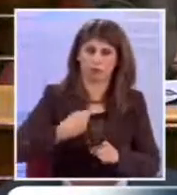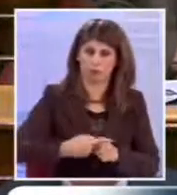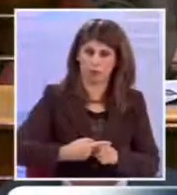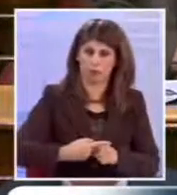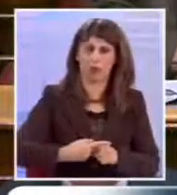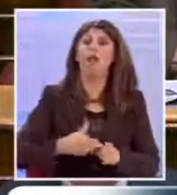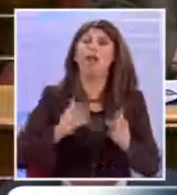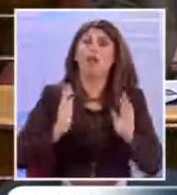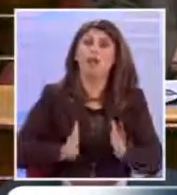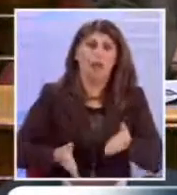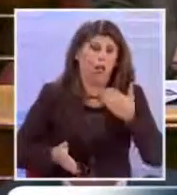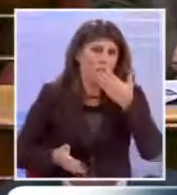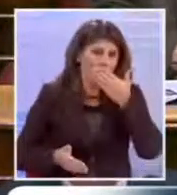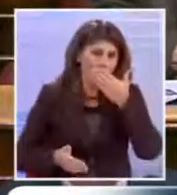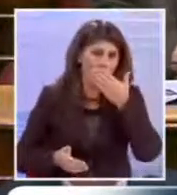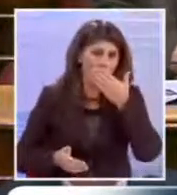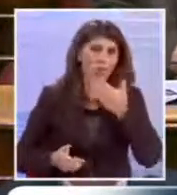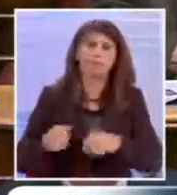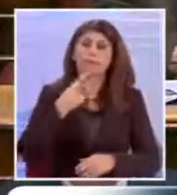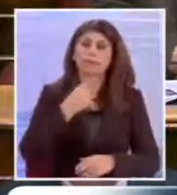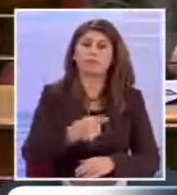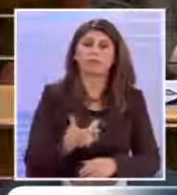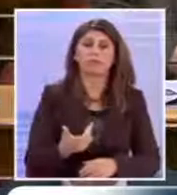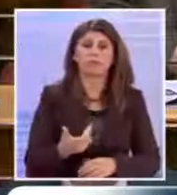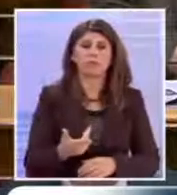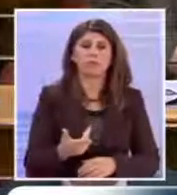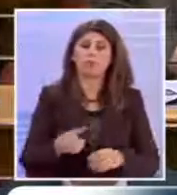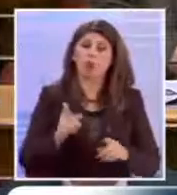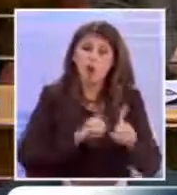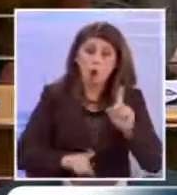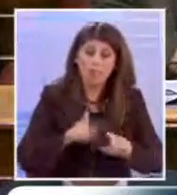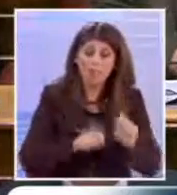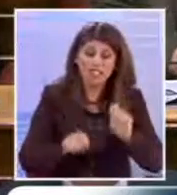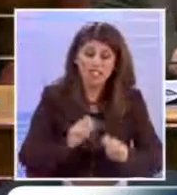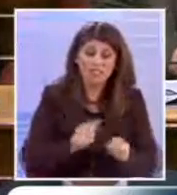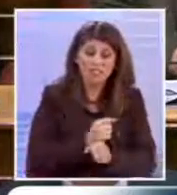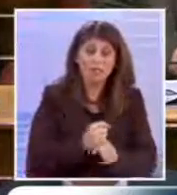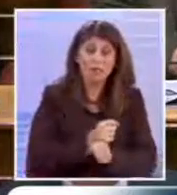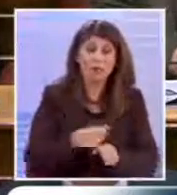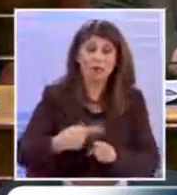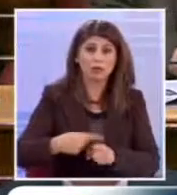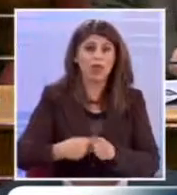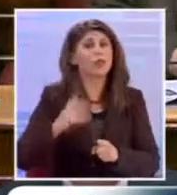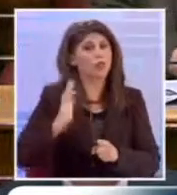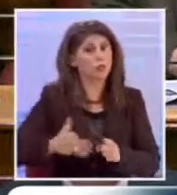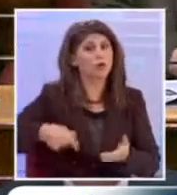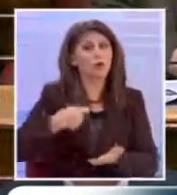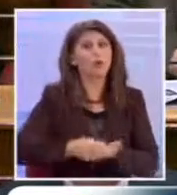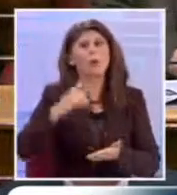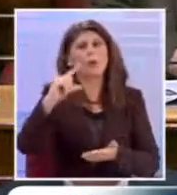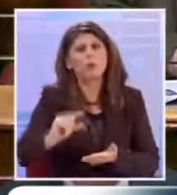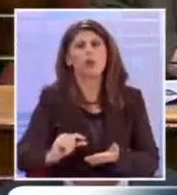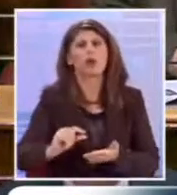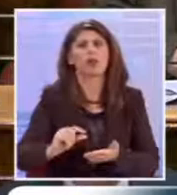θα μπορούσε, παρακαλώ, να πει ότι όσοι παράξουν φάρμακο στην Ελλάδα θα μπορούν να πληρώνουν πολύ